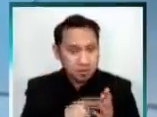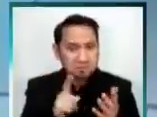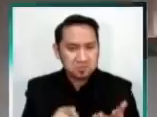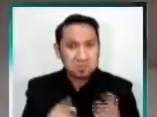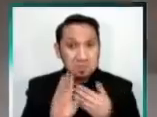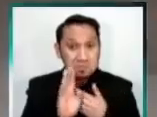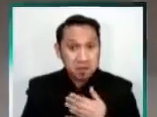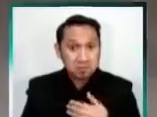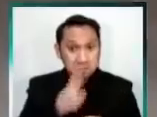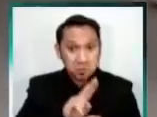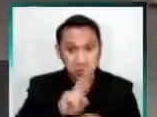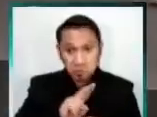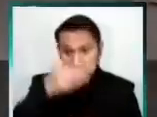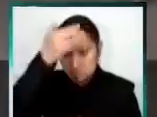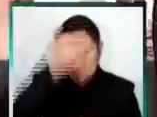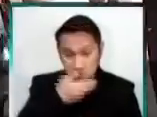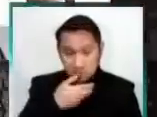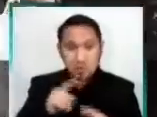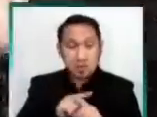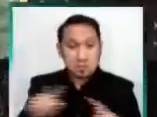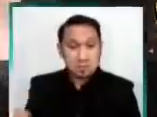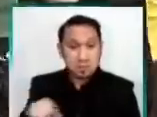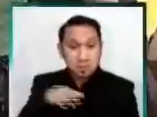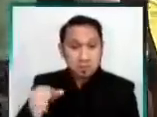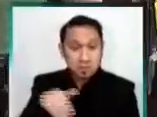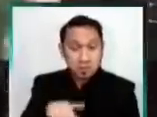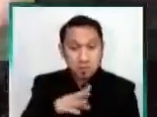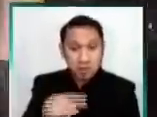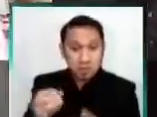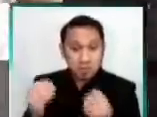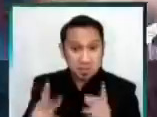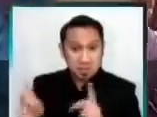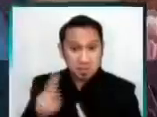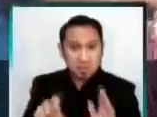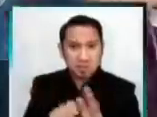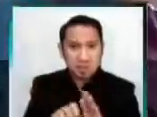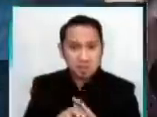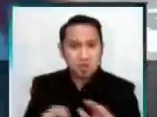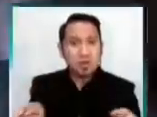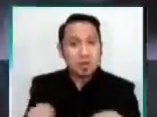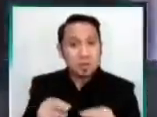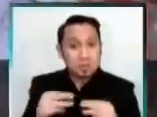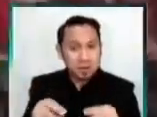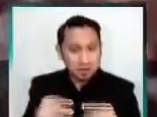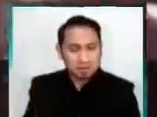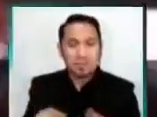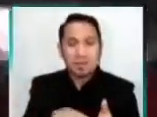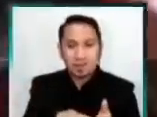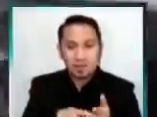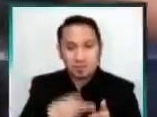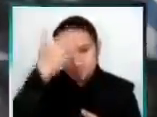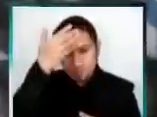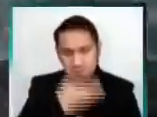shield. Pero sa mga vaccination site at iba pang matataong lugar sa Marikina gaya ng mga palengke, required na ang pagsusuot nito bilang pag-iingat sa